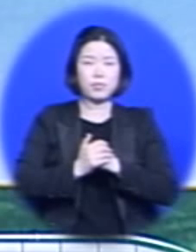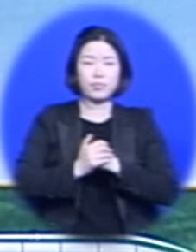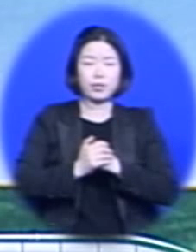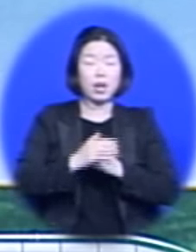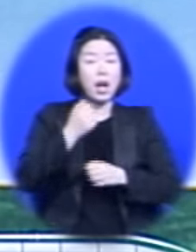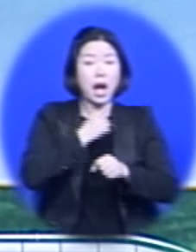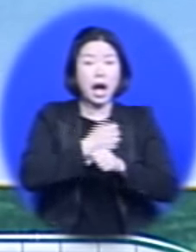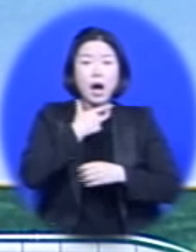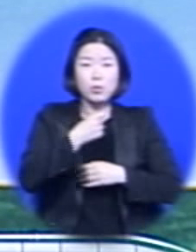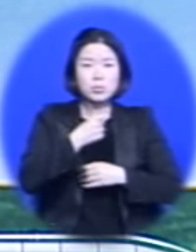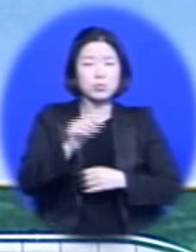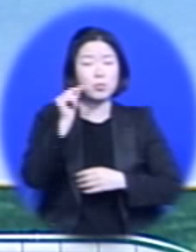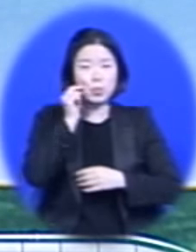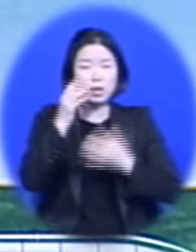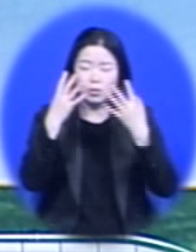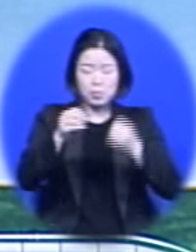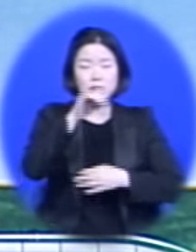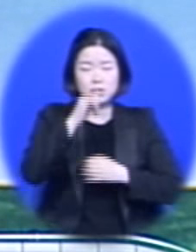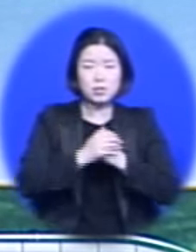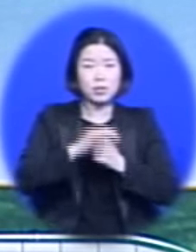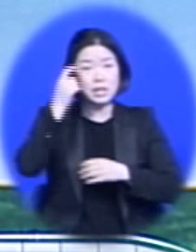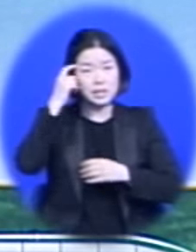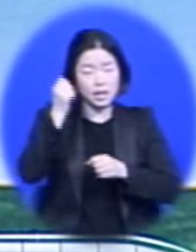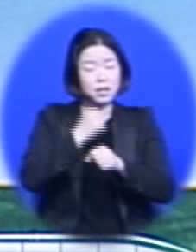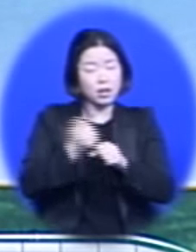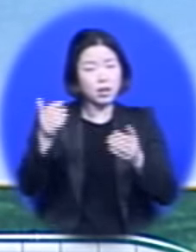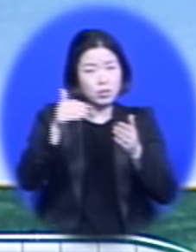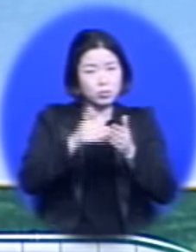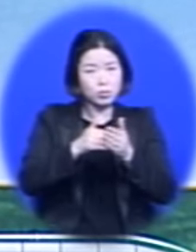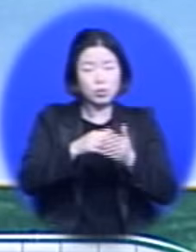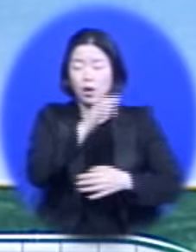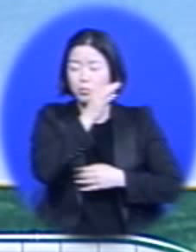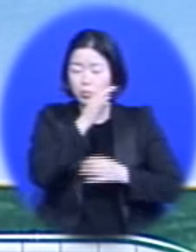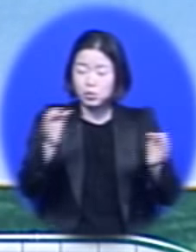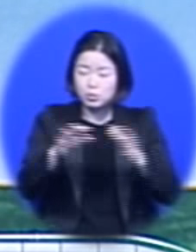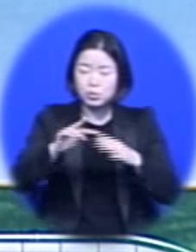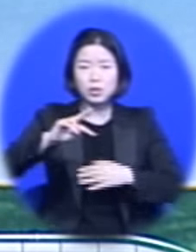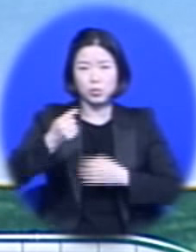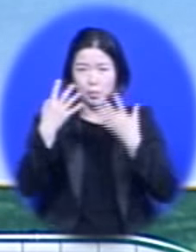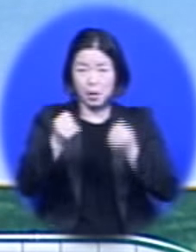하고 싶은 거 못한 것도 많아요. 생각할수록 부끄러운 순간들도 너무 많습니다.